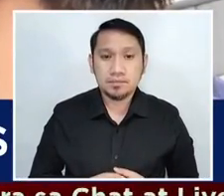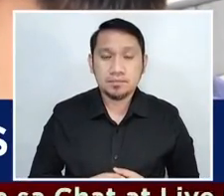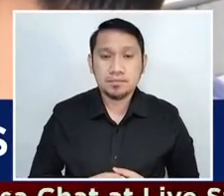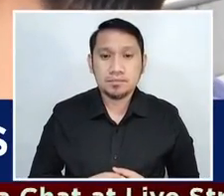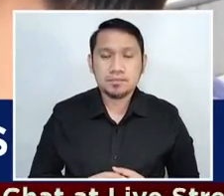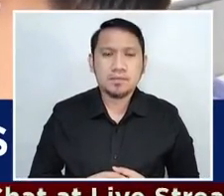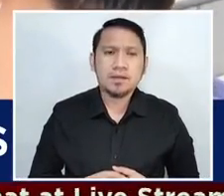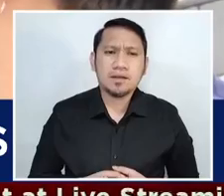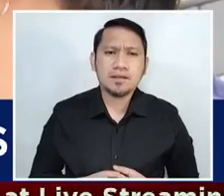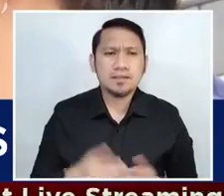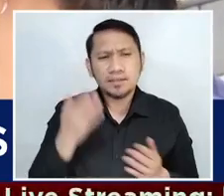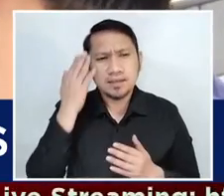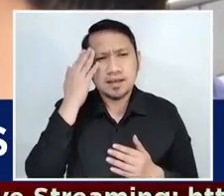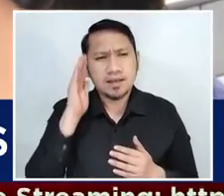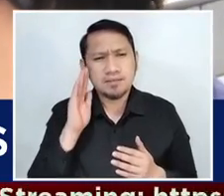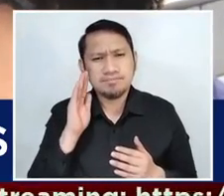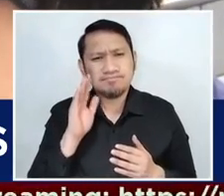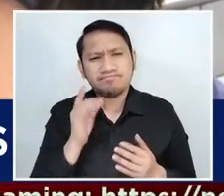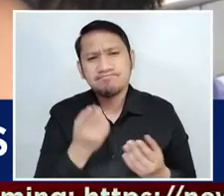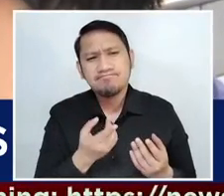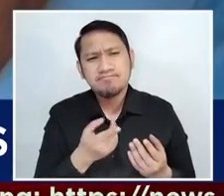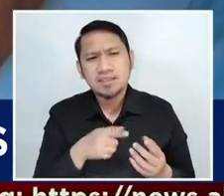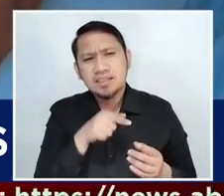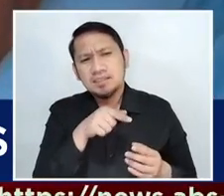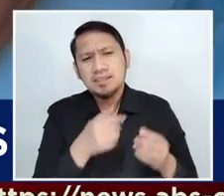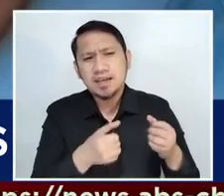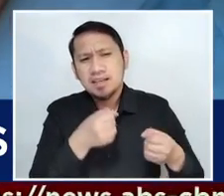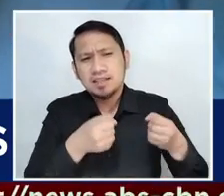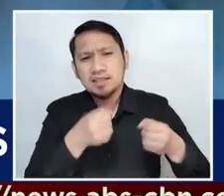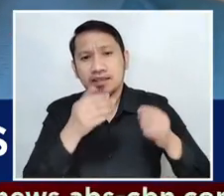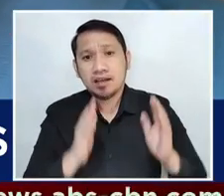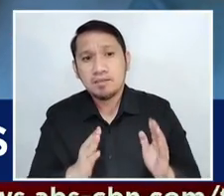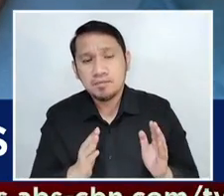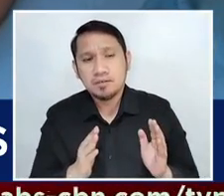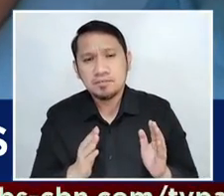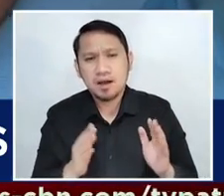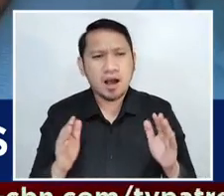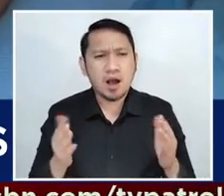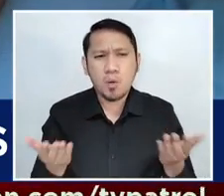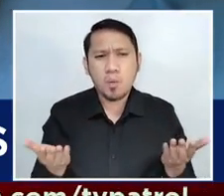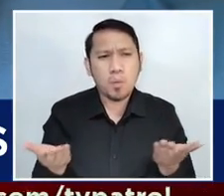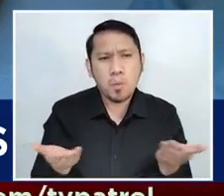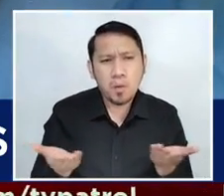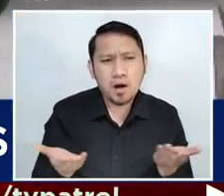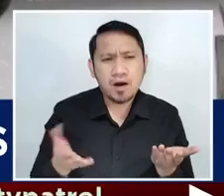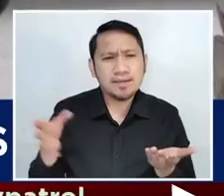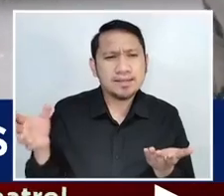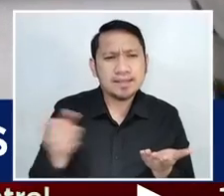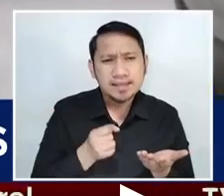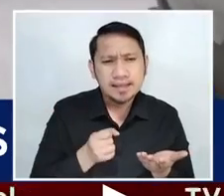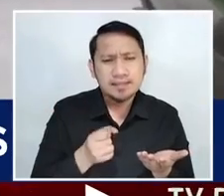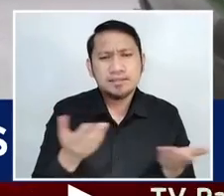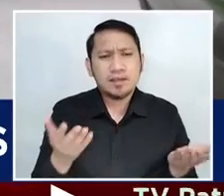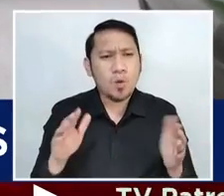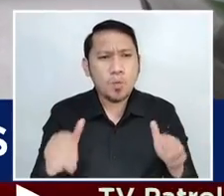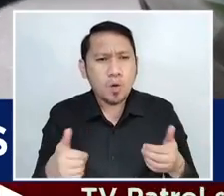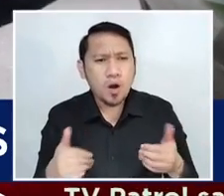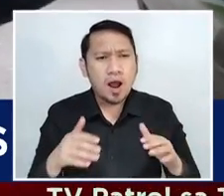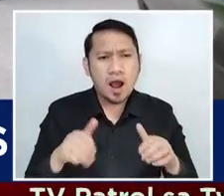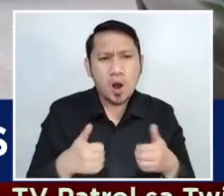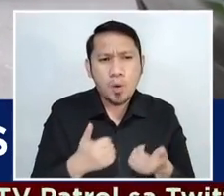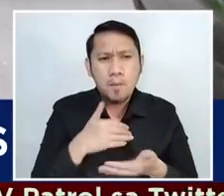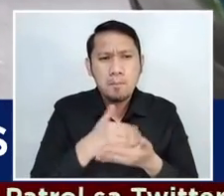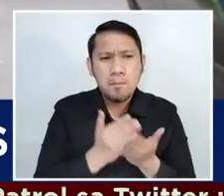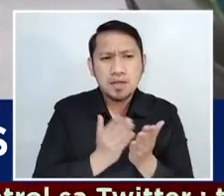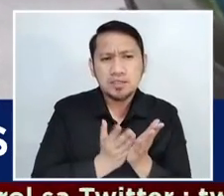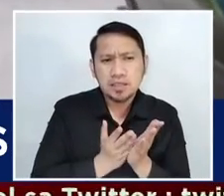Hindi na malaman ni Armando, isang jeepney driver, kung saan pa huhugot ng iba pang panggastos para sa pamilya. Lalo na